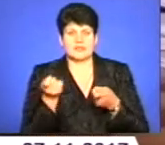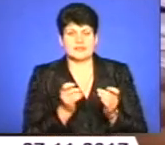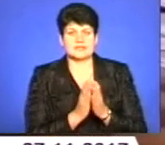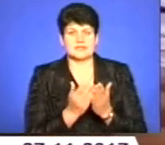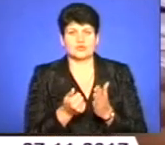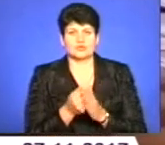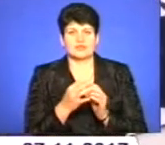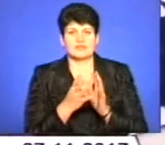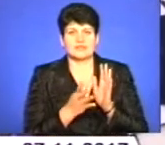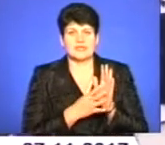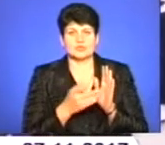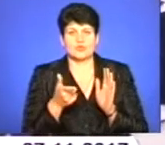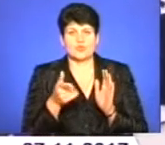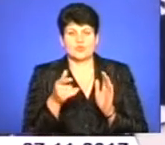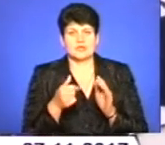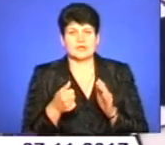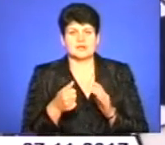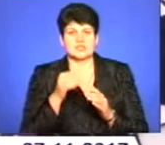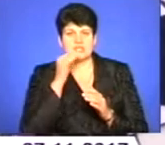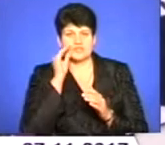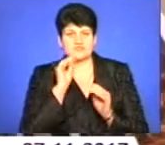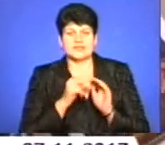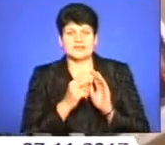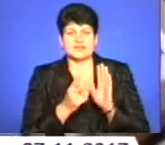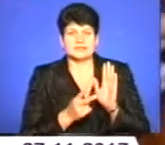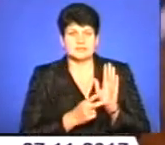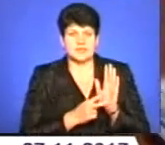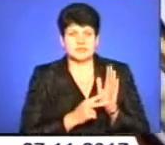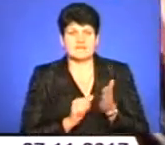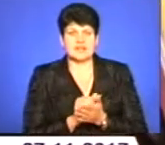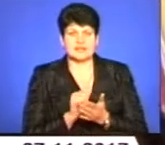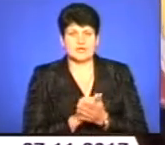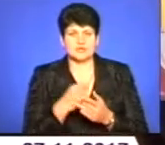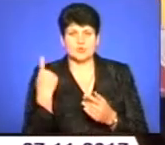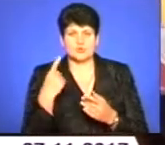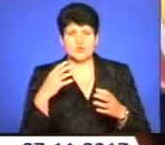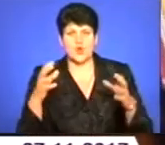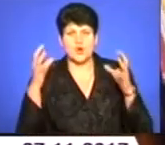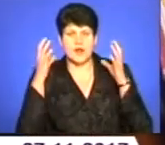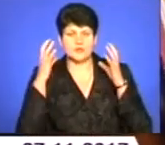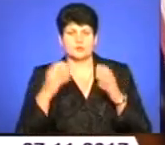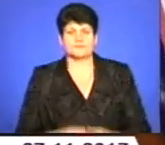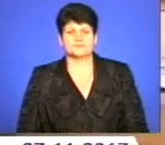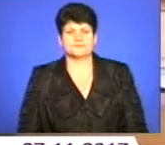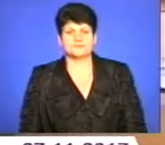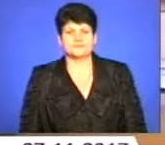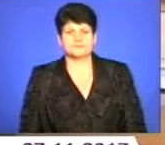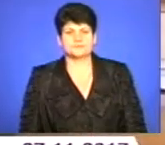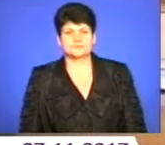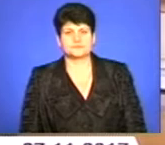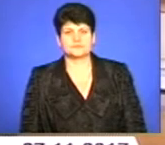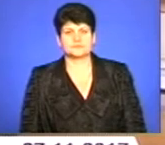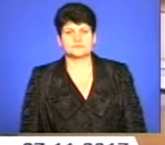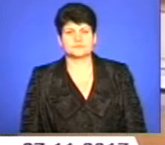до 19 грудня за адресою Шевченка, 17, в редакцію обласного радіо. Юлія Валах, Андрій Бодак, Вісті ТТБ.